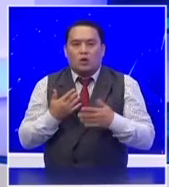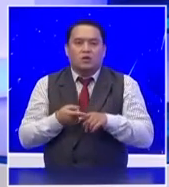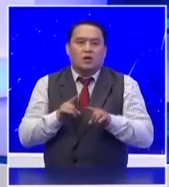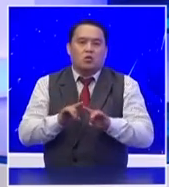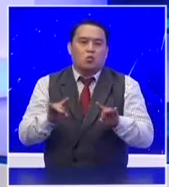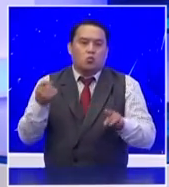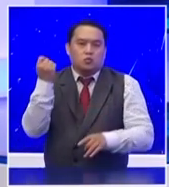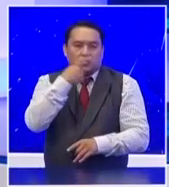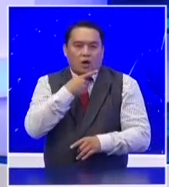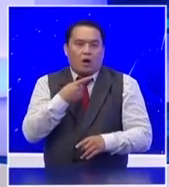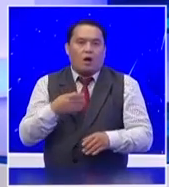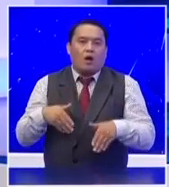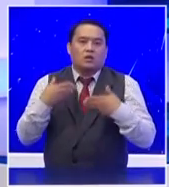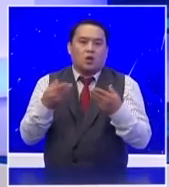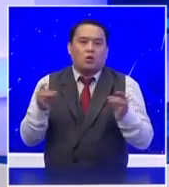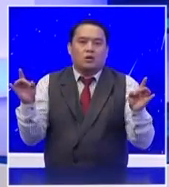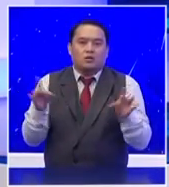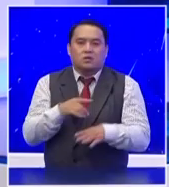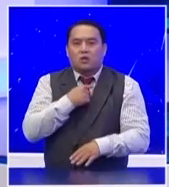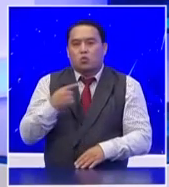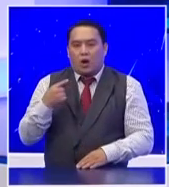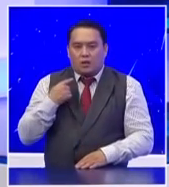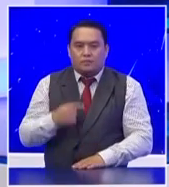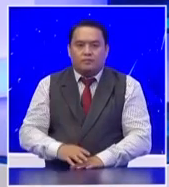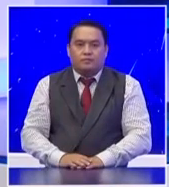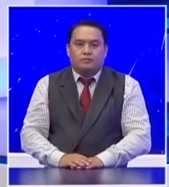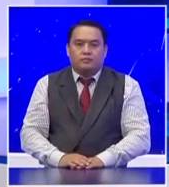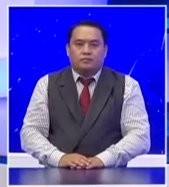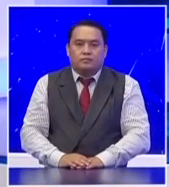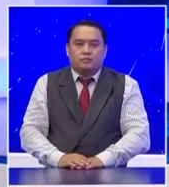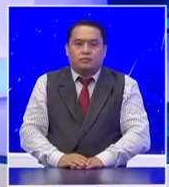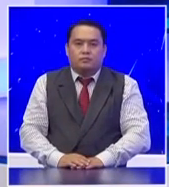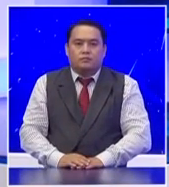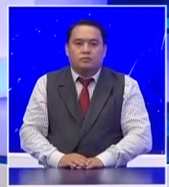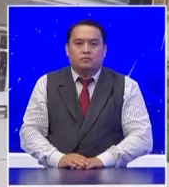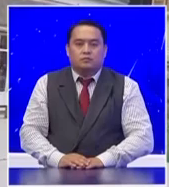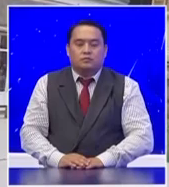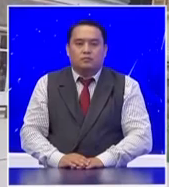корреспонденты узнали, каким именно отдают предпочтение рестораторы Талдыкургана. Подробности в сюжете.